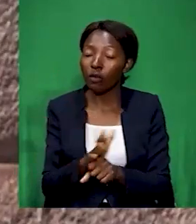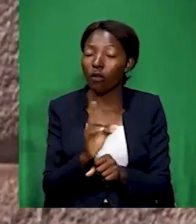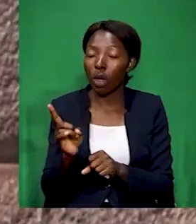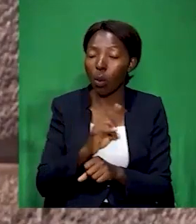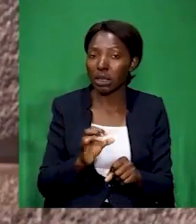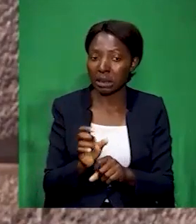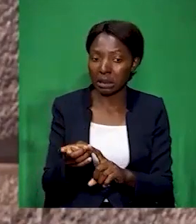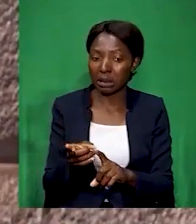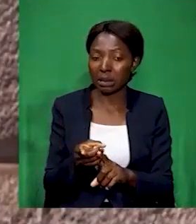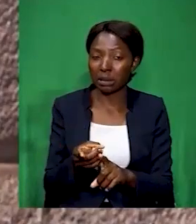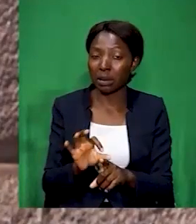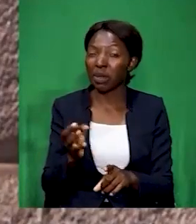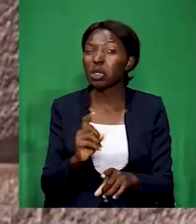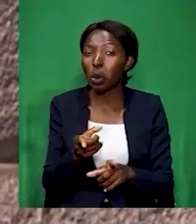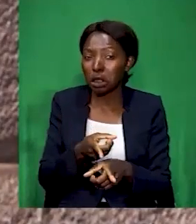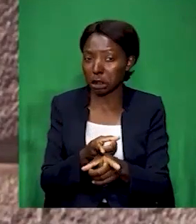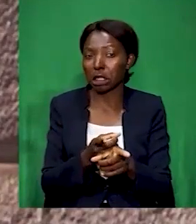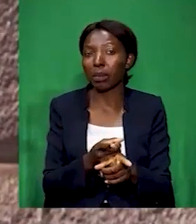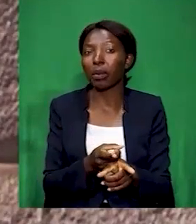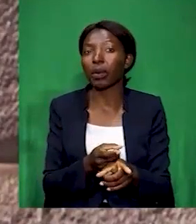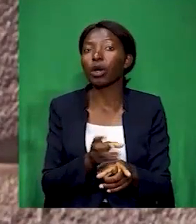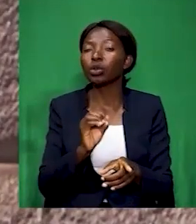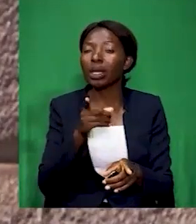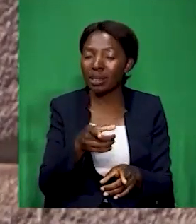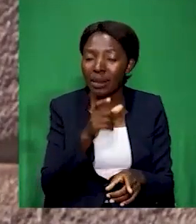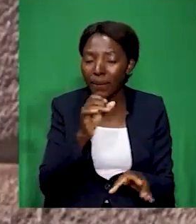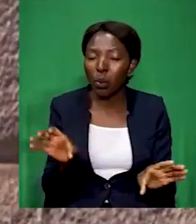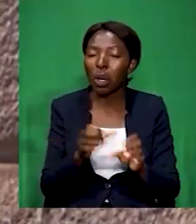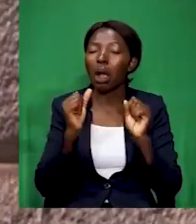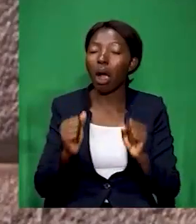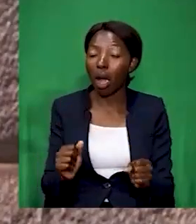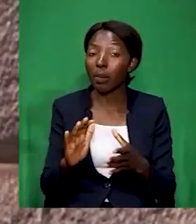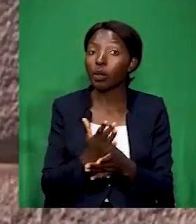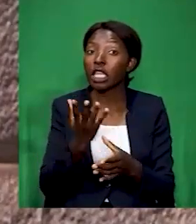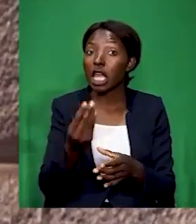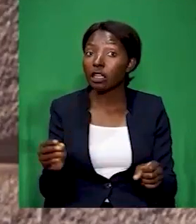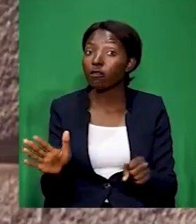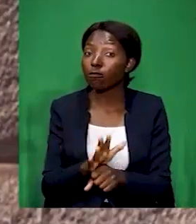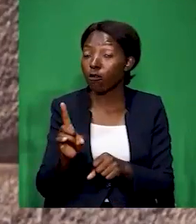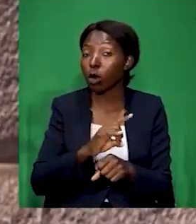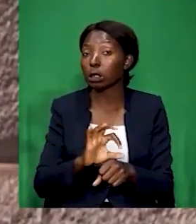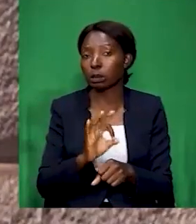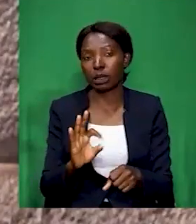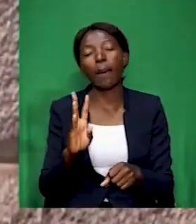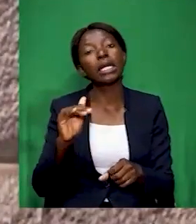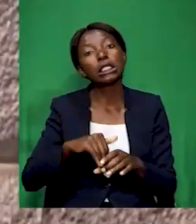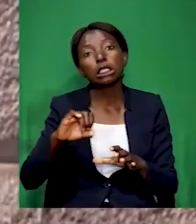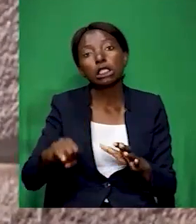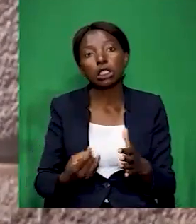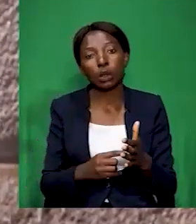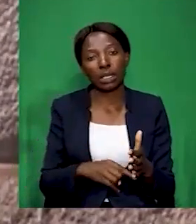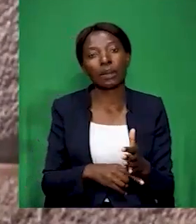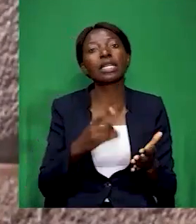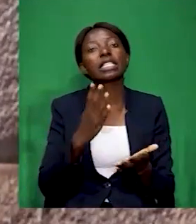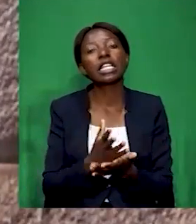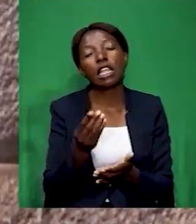wamwari saka varume vakabata basa zvakanaka nekuda kwemweya wamwari varipo paJerusarema asi paJerusarema